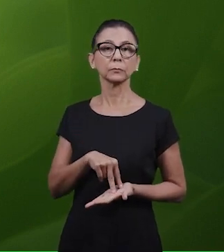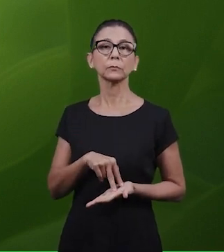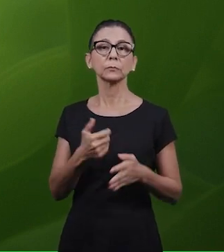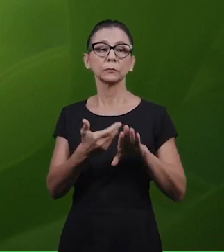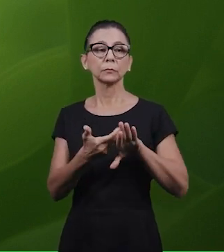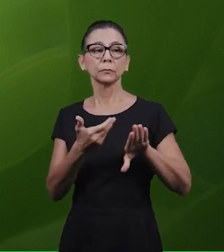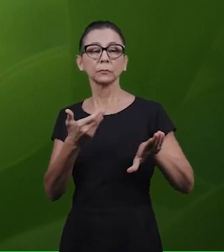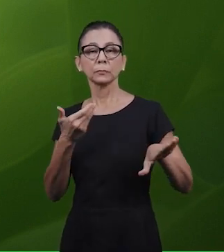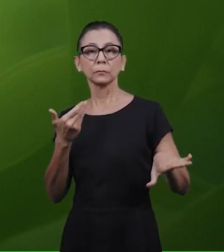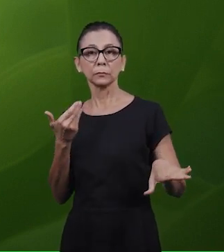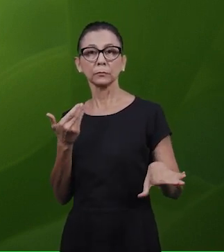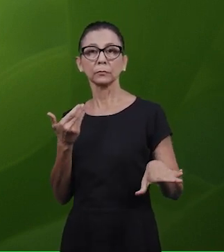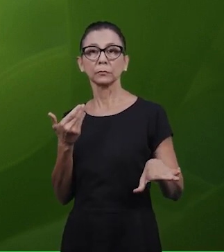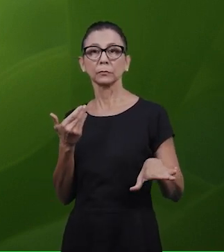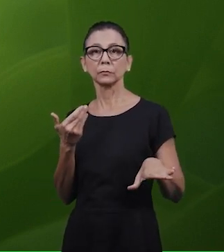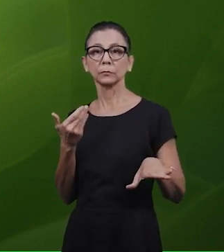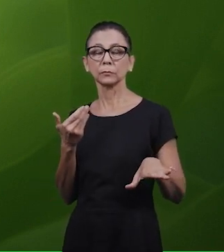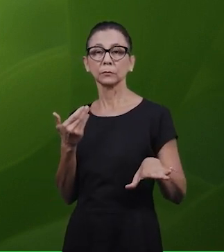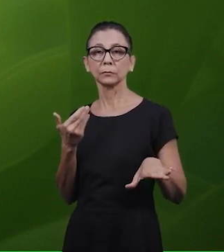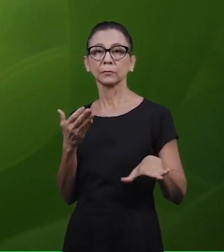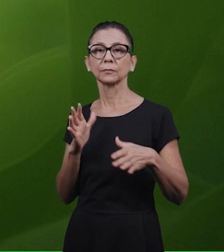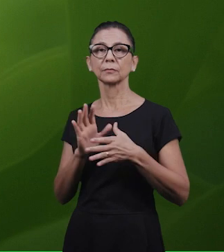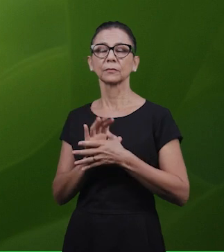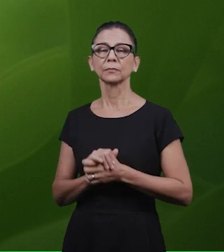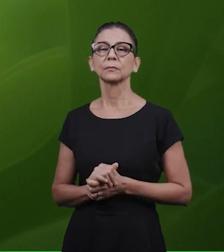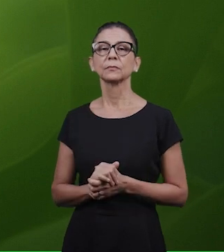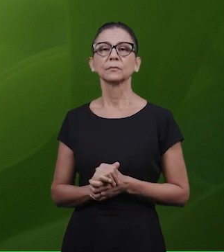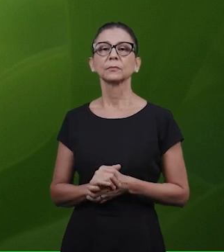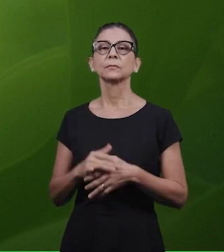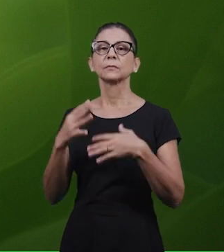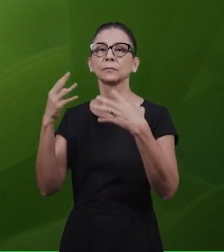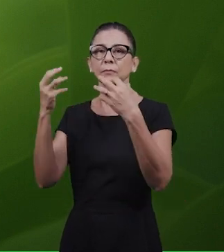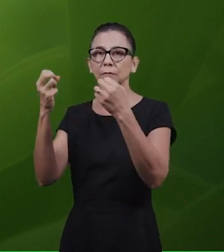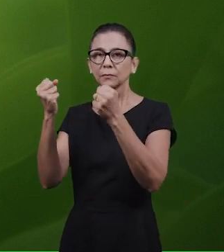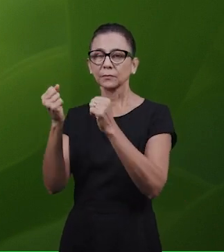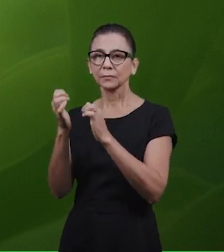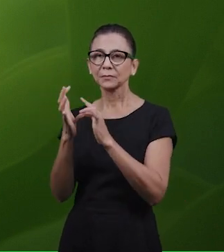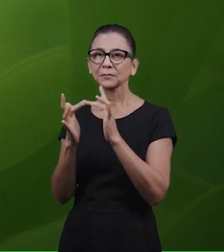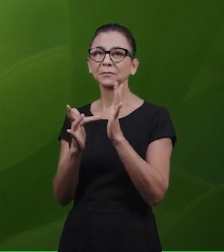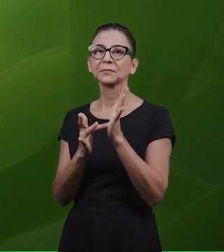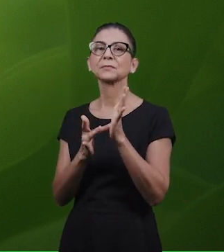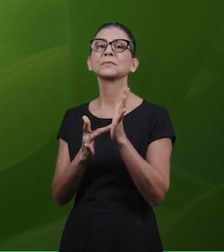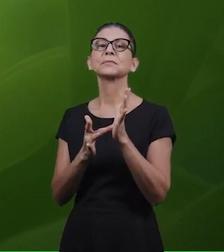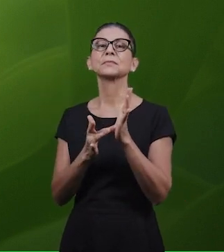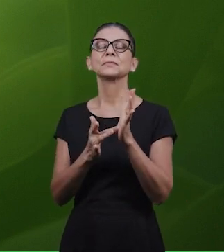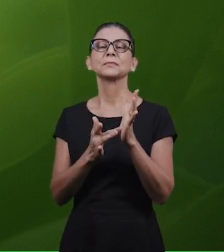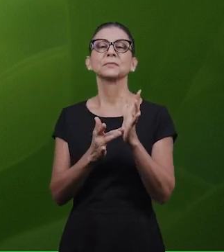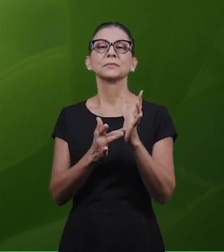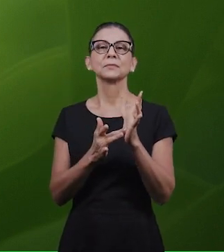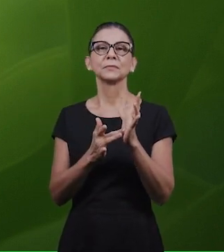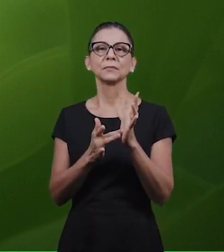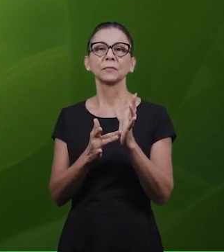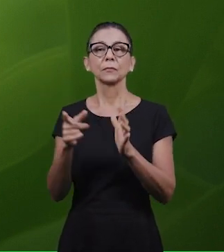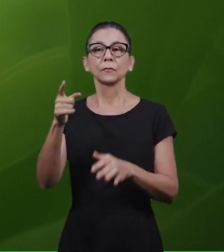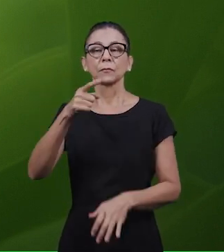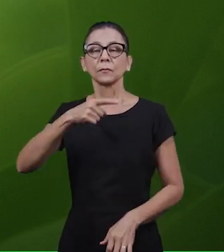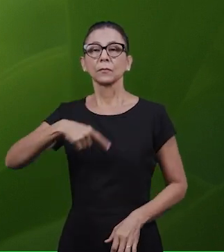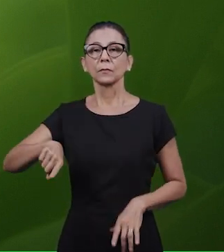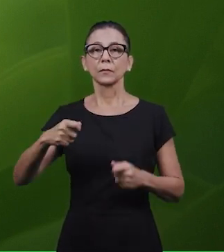prêts pour le recevoir quand il viendra. Nous voyons qu'au début de cette parabole, Jésus a dit que nous